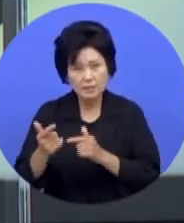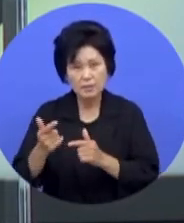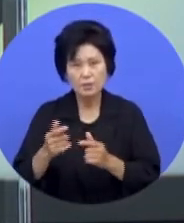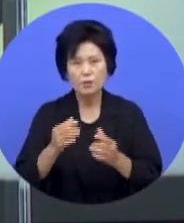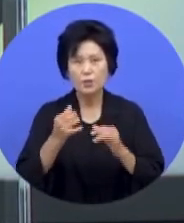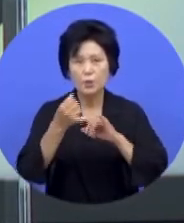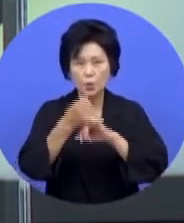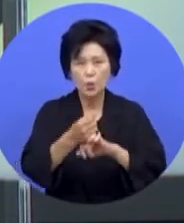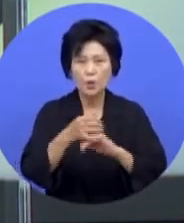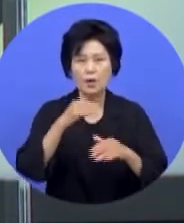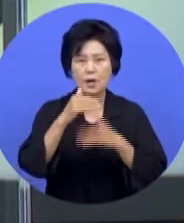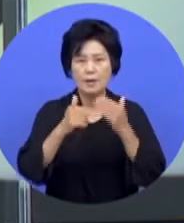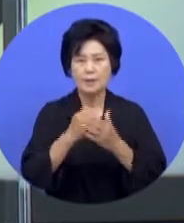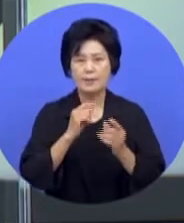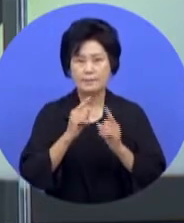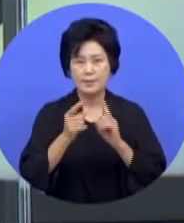한국교회에